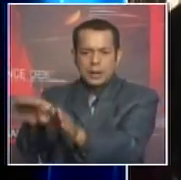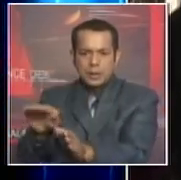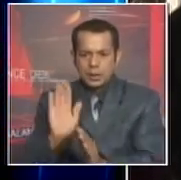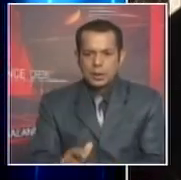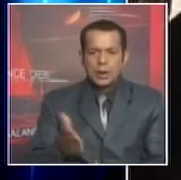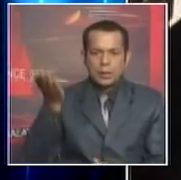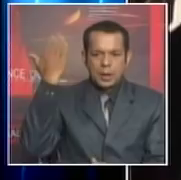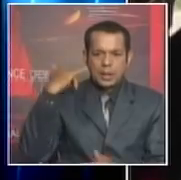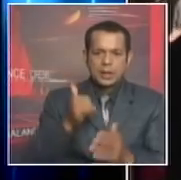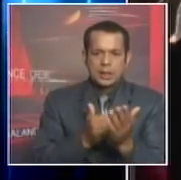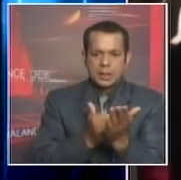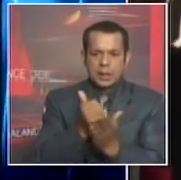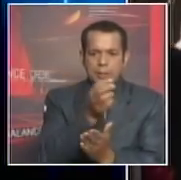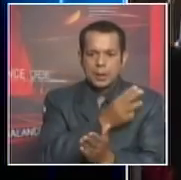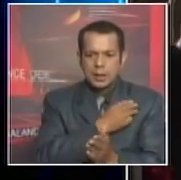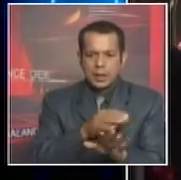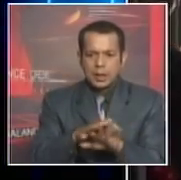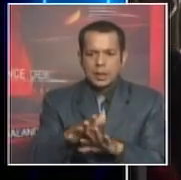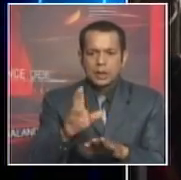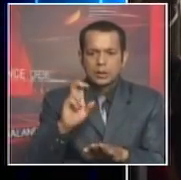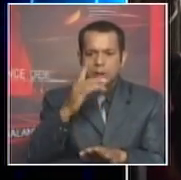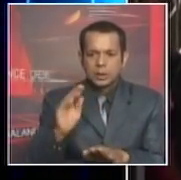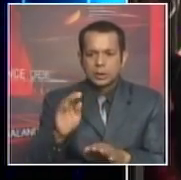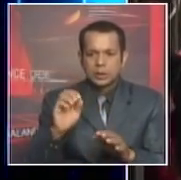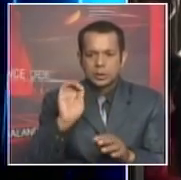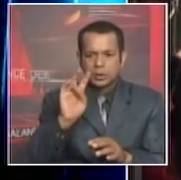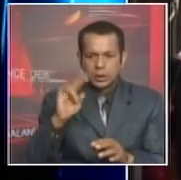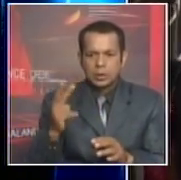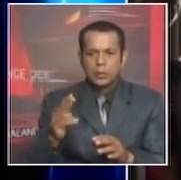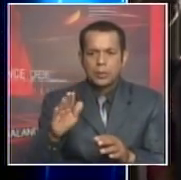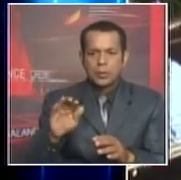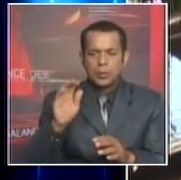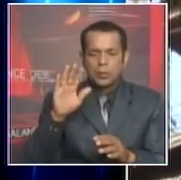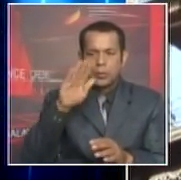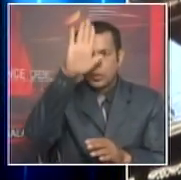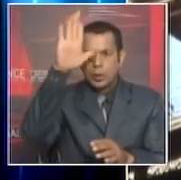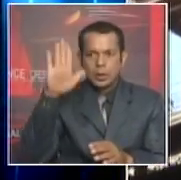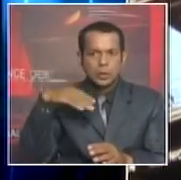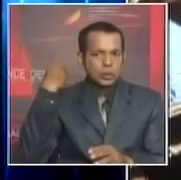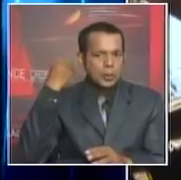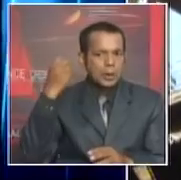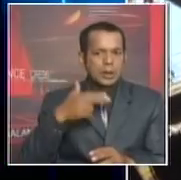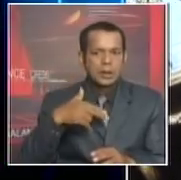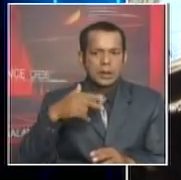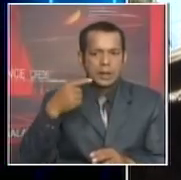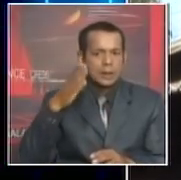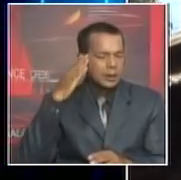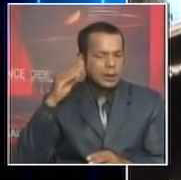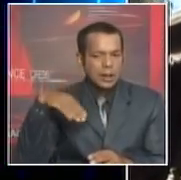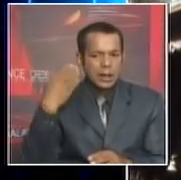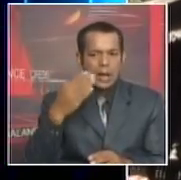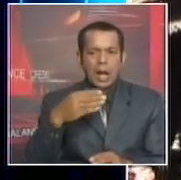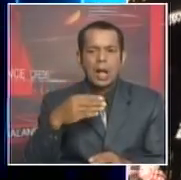परापूर्व कालमा खेती किसानी गर्न दैत्य शक्ति प्रयोग गरिन्थ्यो। भगवानको नाम सुन्न नमान्ने नास्तिक राक्षस